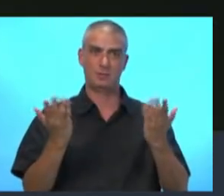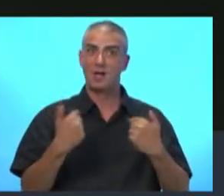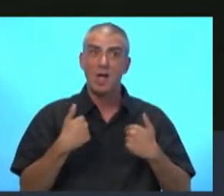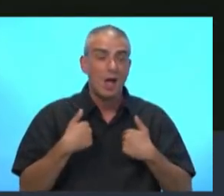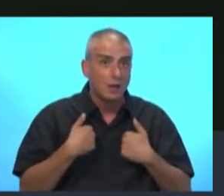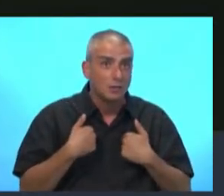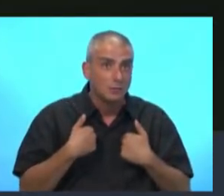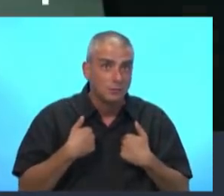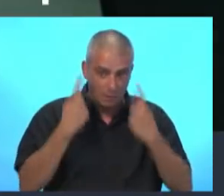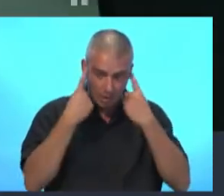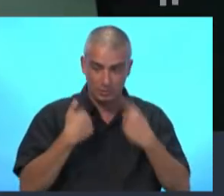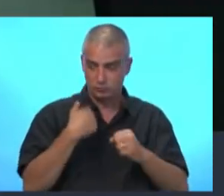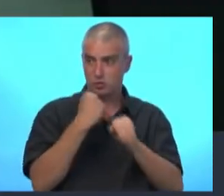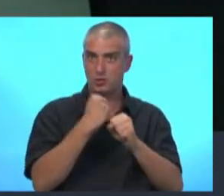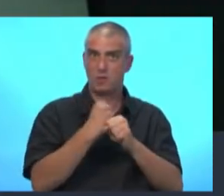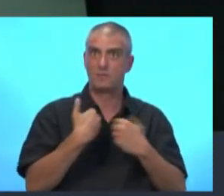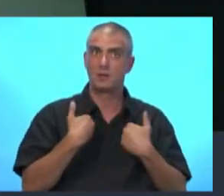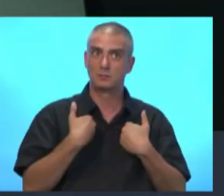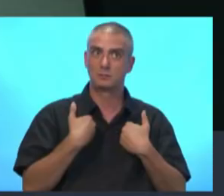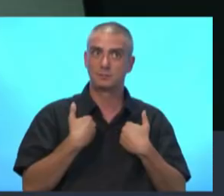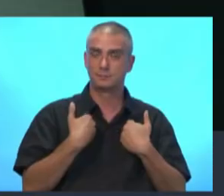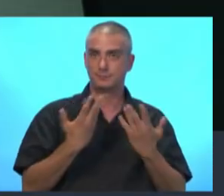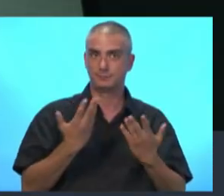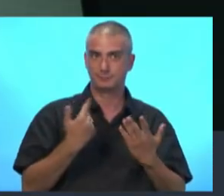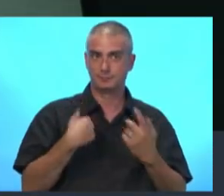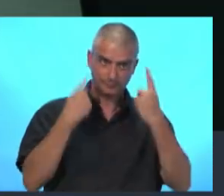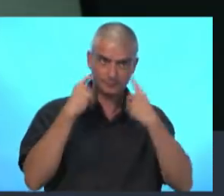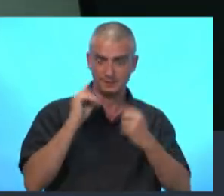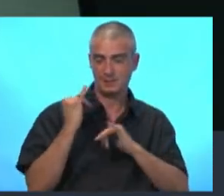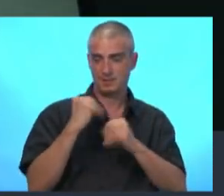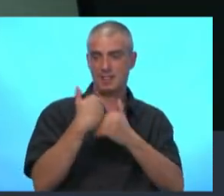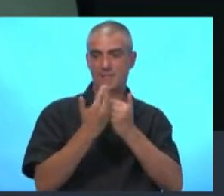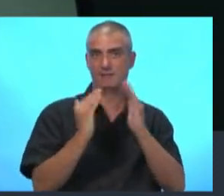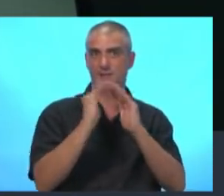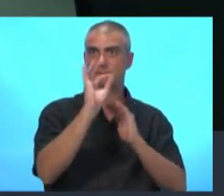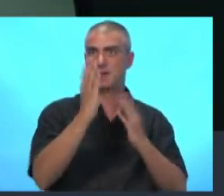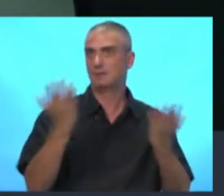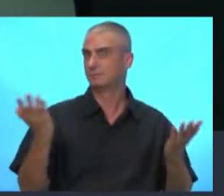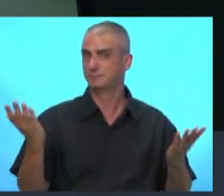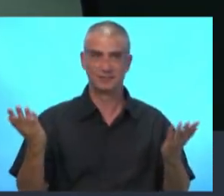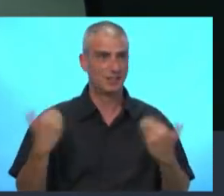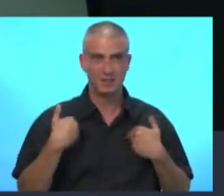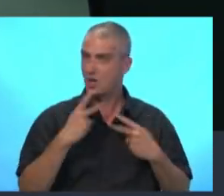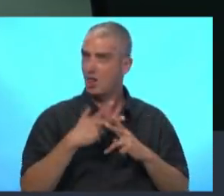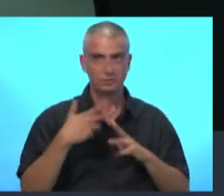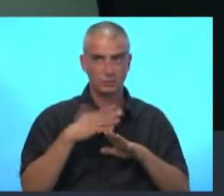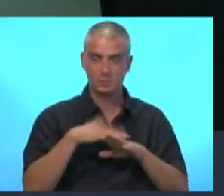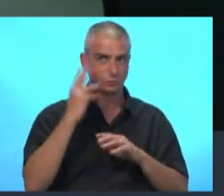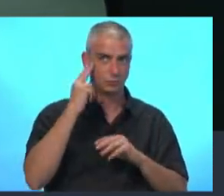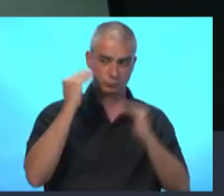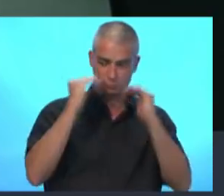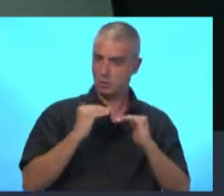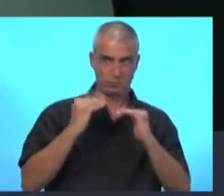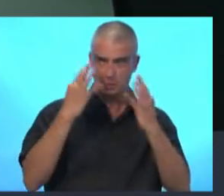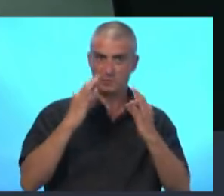כחרדי שעובד, בעצם אותו חרדי שצריך לפרנס את הבית שלו, אני לא רק שאני לא מרגיש פחיתות כבוד בזה, אני מרגיש